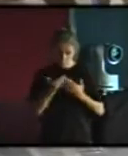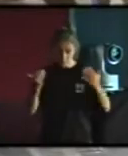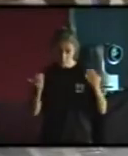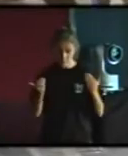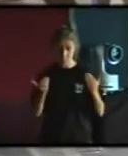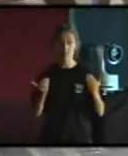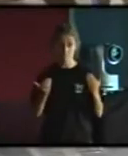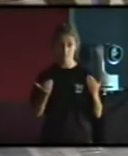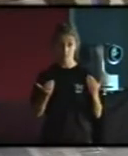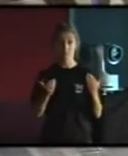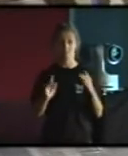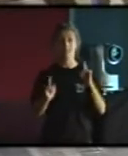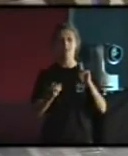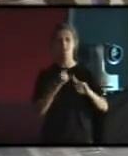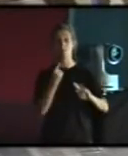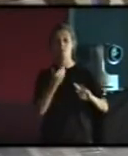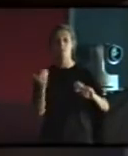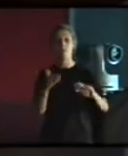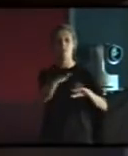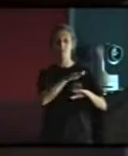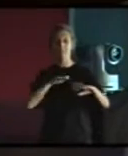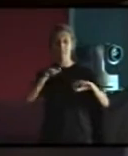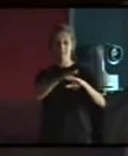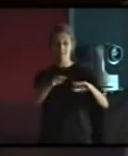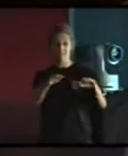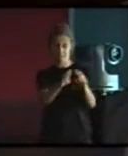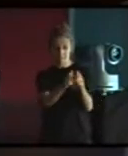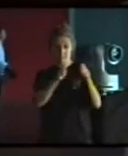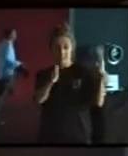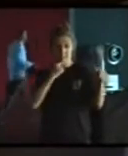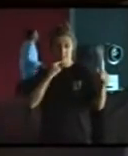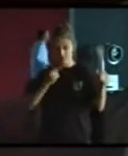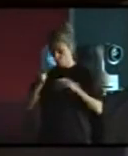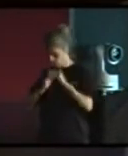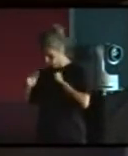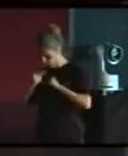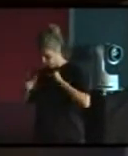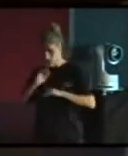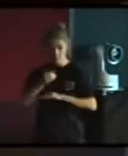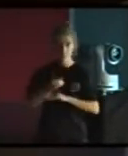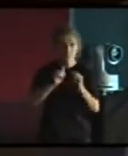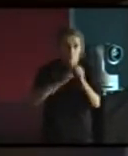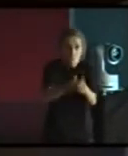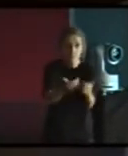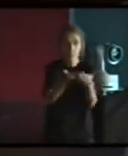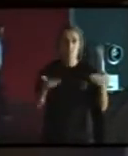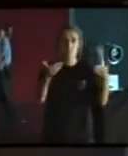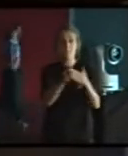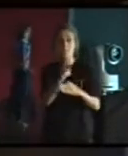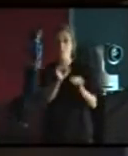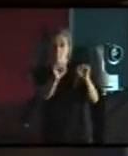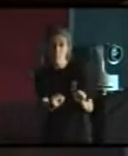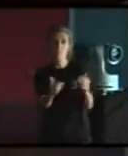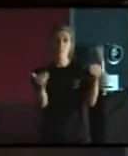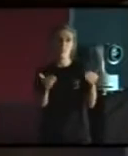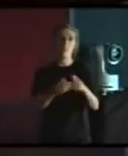fallait simplement s'inspirer de l'objet et non pas vouloir lui calquer un programme, alors le potentiel était réel. Et donc notre